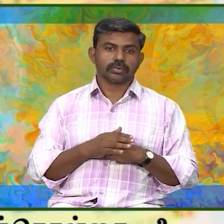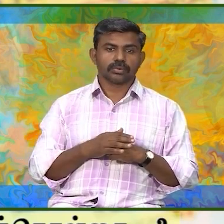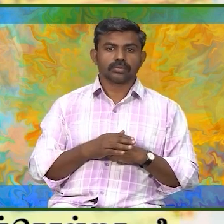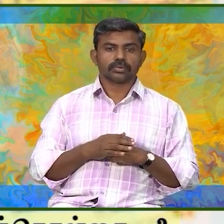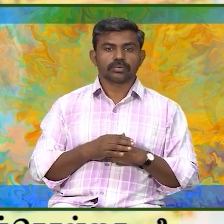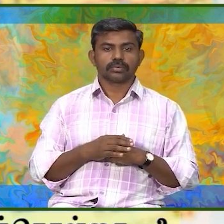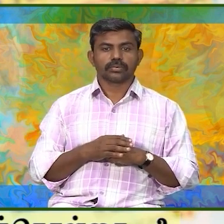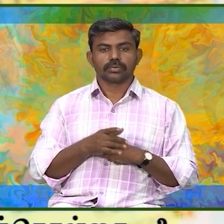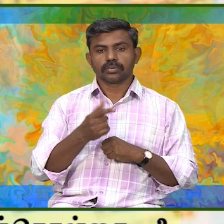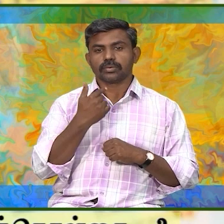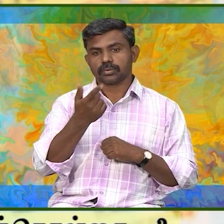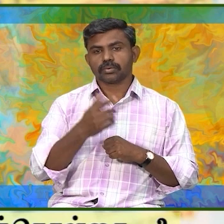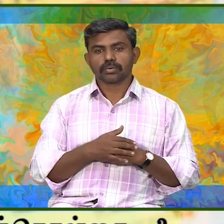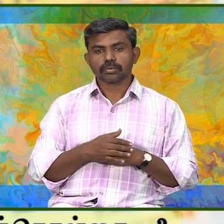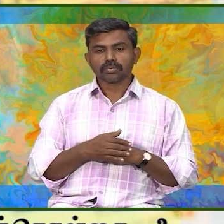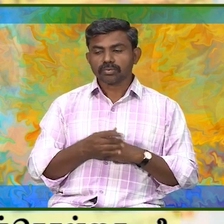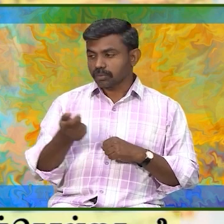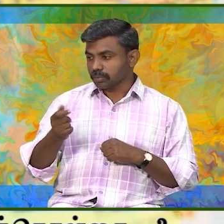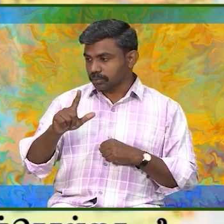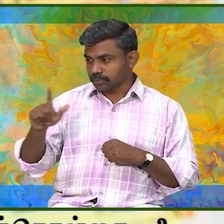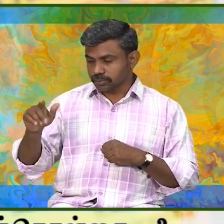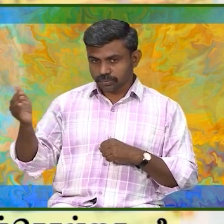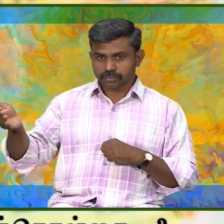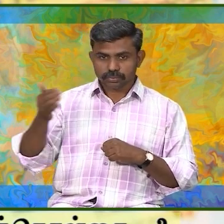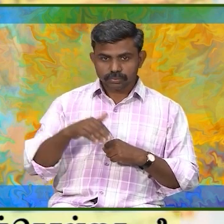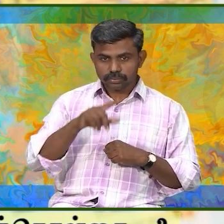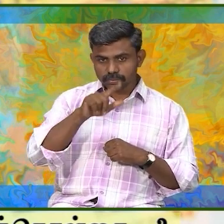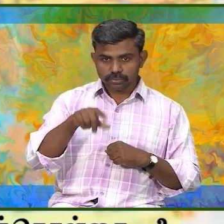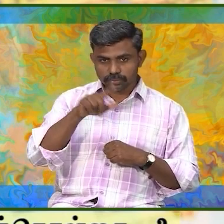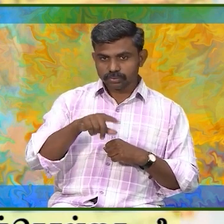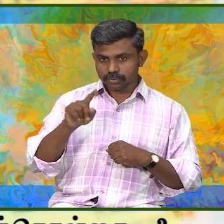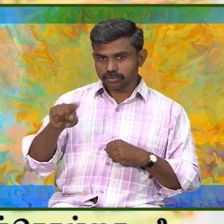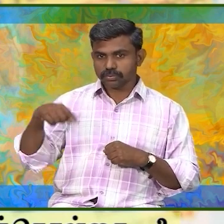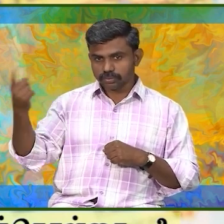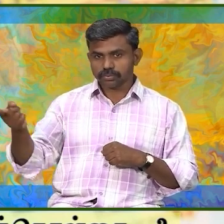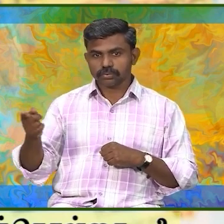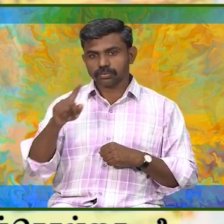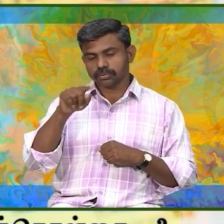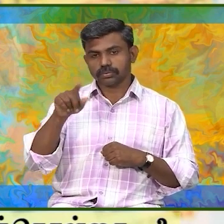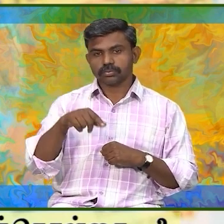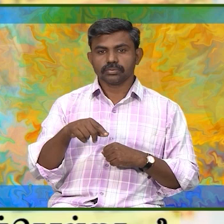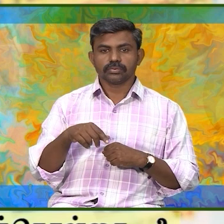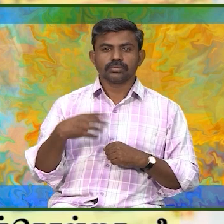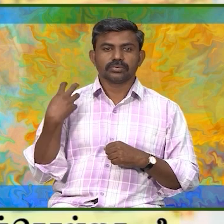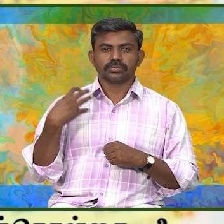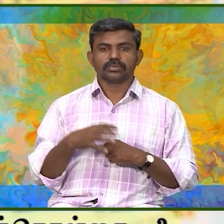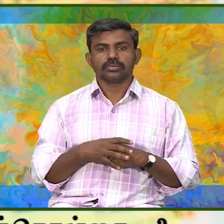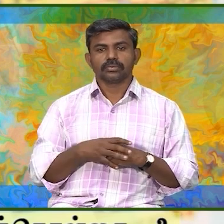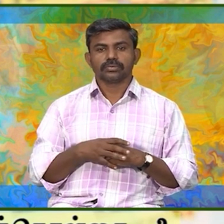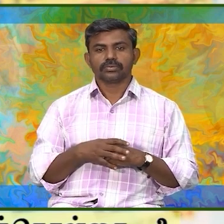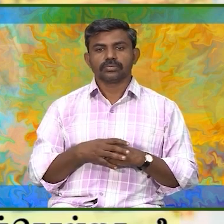கொள்கையா? நீங்களே சொல்லுங்களேன். கடன் வாங்குவதும் தப்பு, கொடுக்கறதும் தப்பு, ரெண்டுலேயும் நிம்மதி போயிடும்.